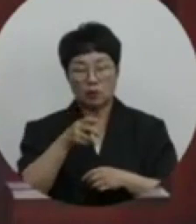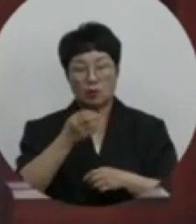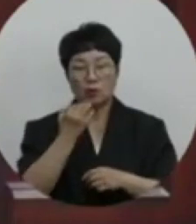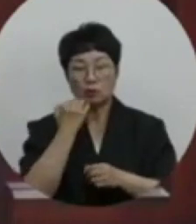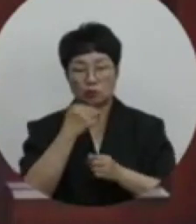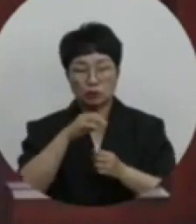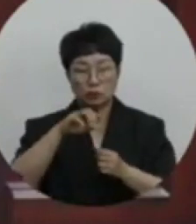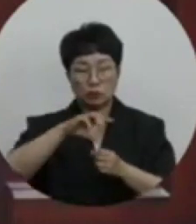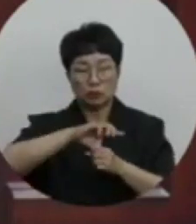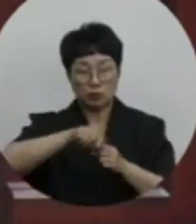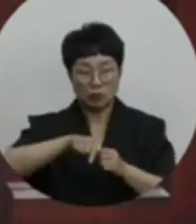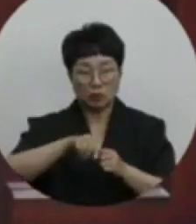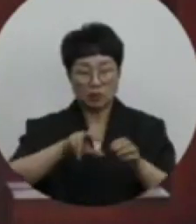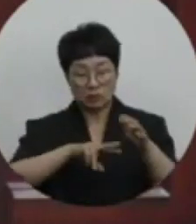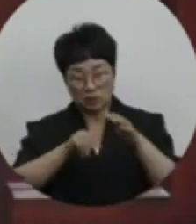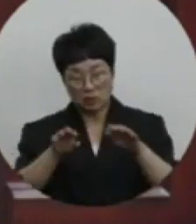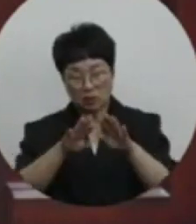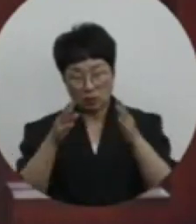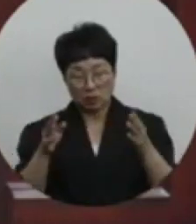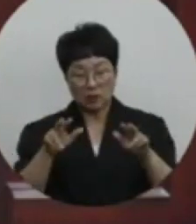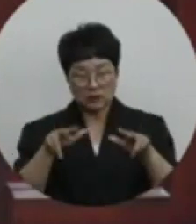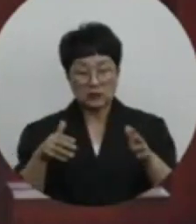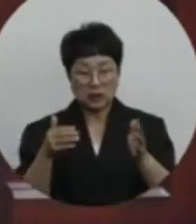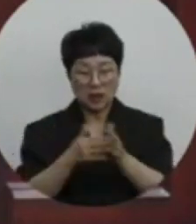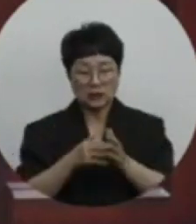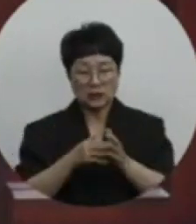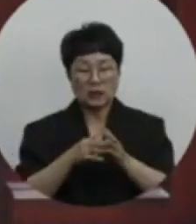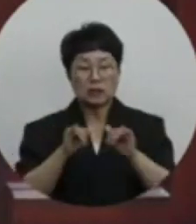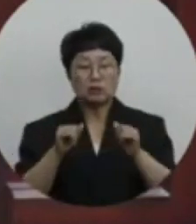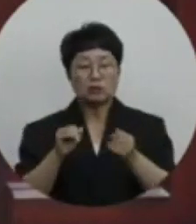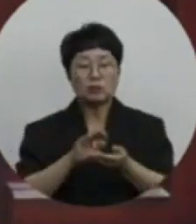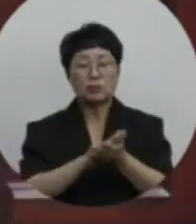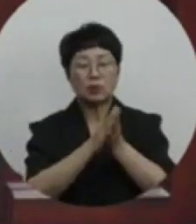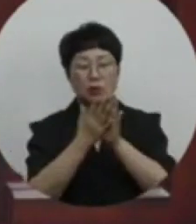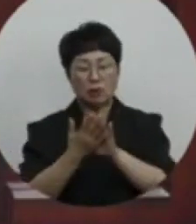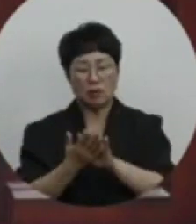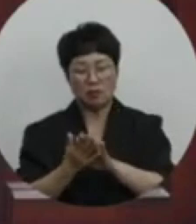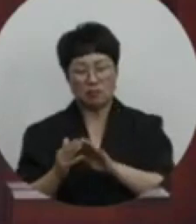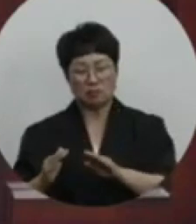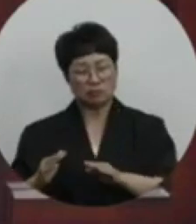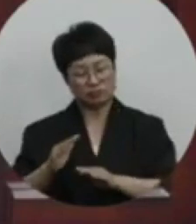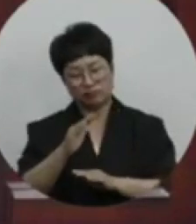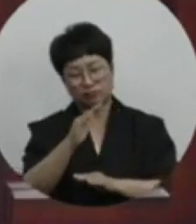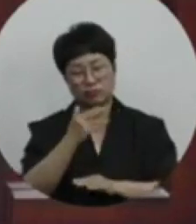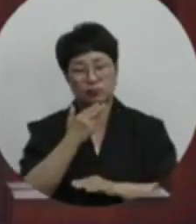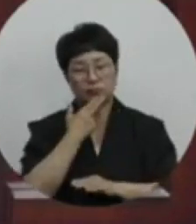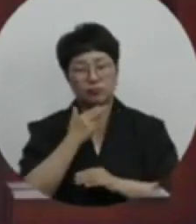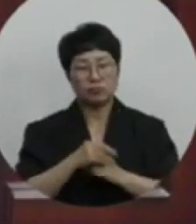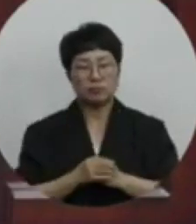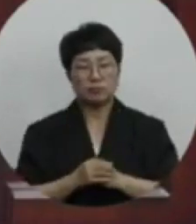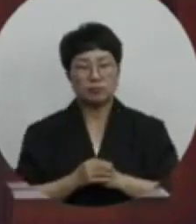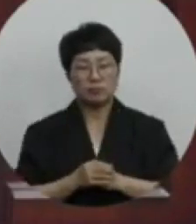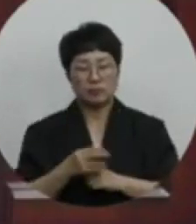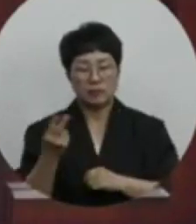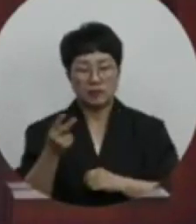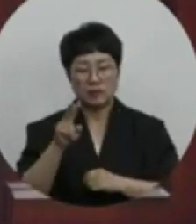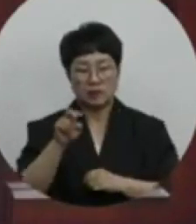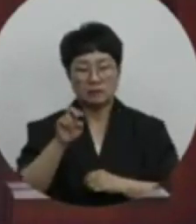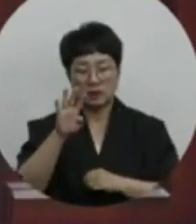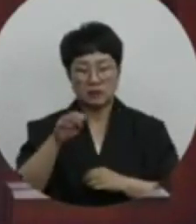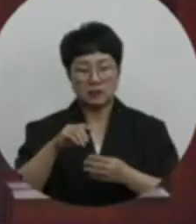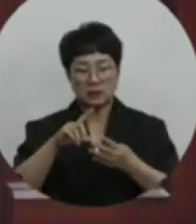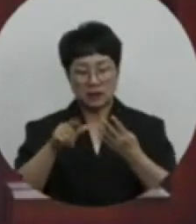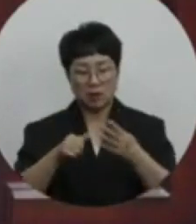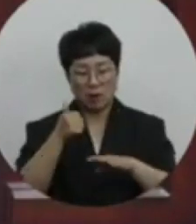전철이 개통된 현재까지도 인구 변화의 추이는 크게 없는 상황입니다. 2024년 4월